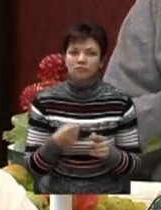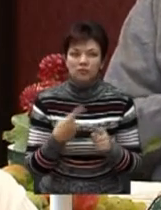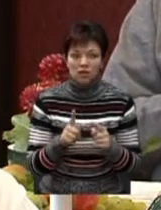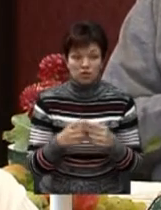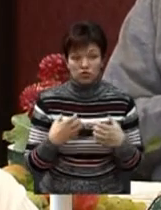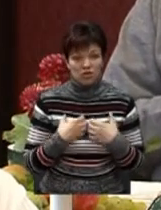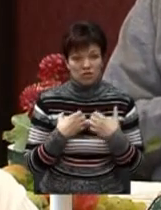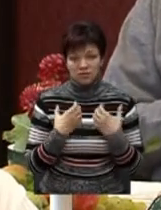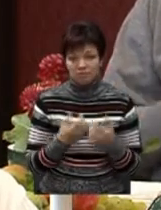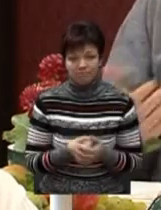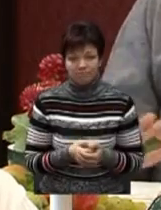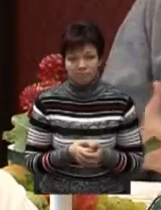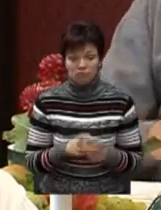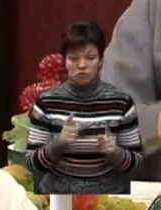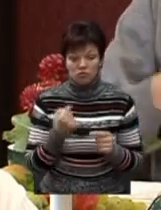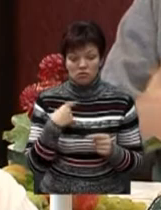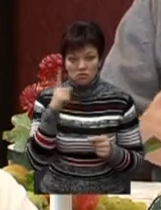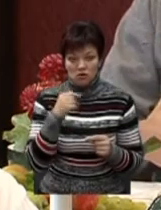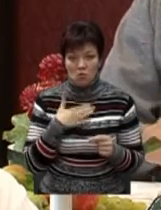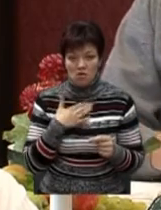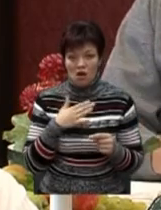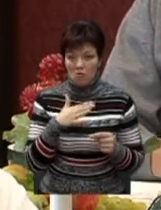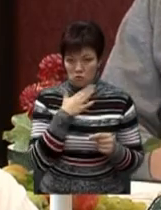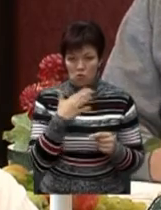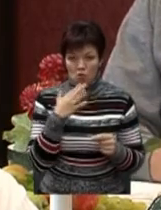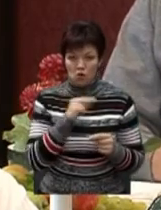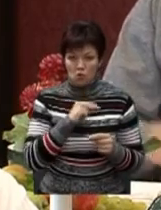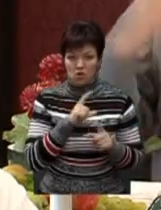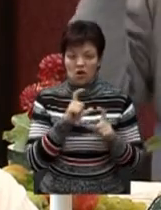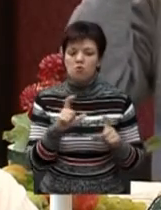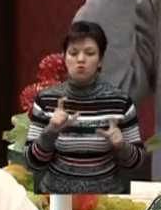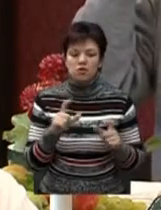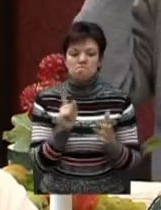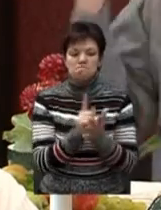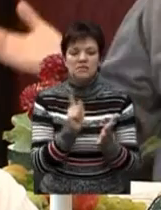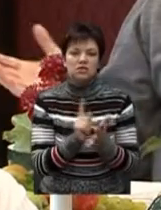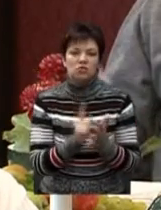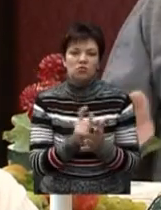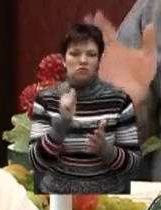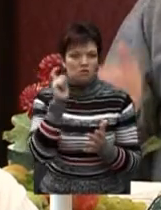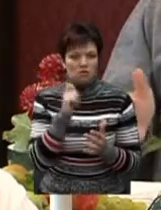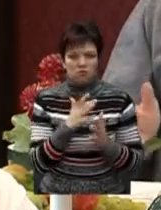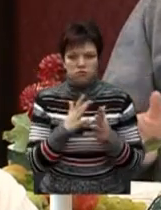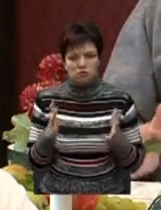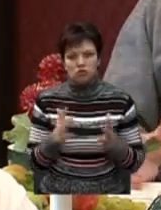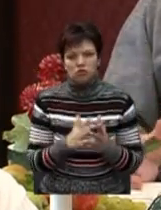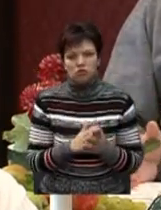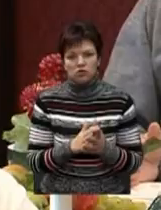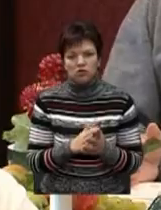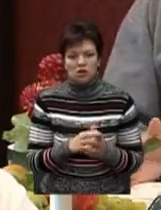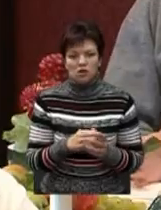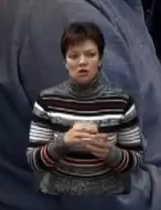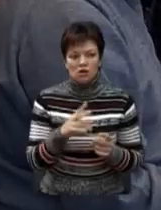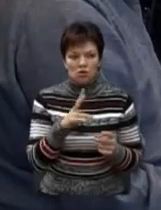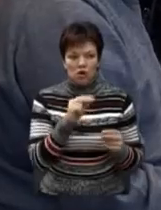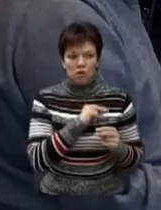вот у меня со мной вместе работают много людей, достигших пенсионного возраста, но которыми все в порядке с головой, дружат. И, в общем, без